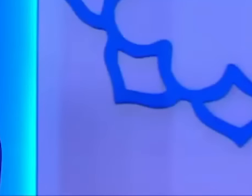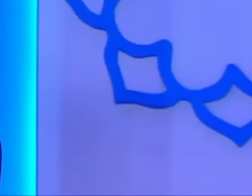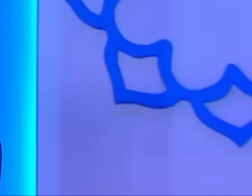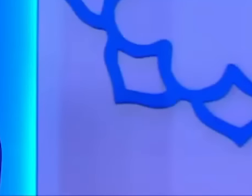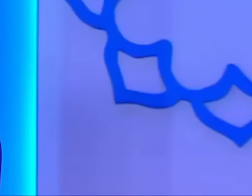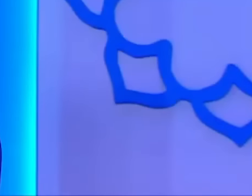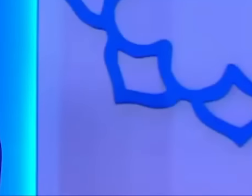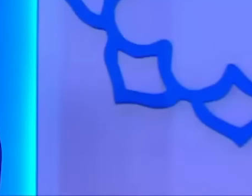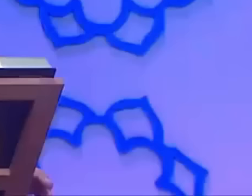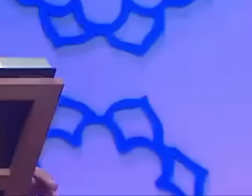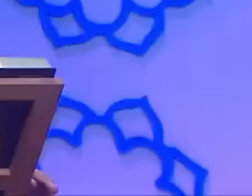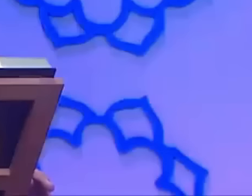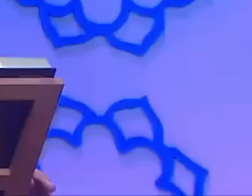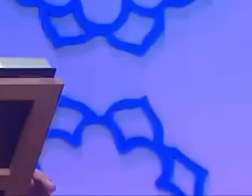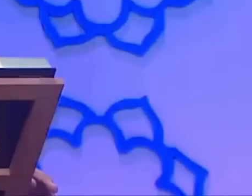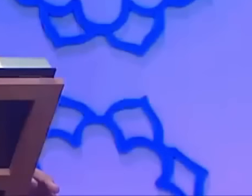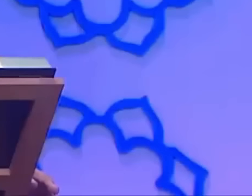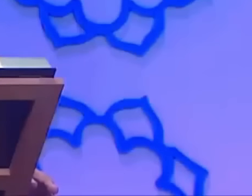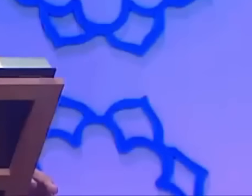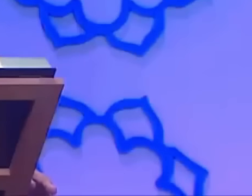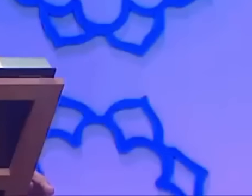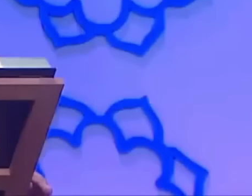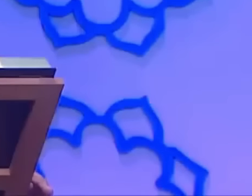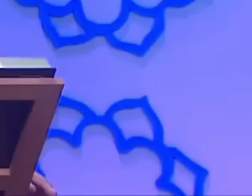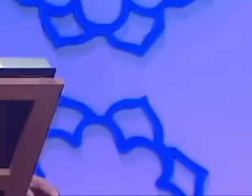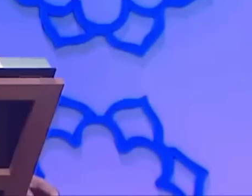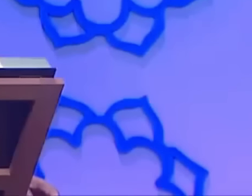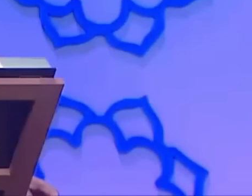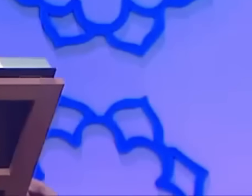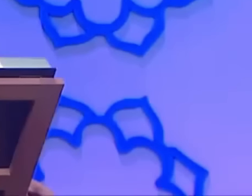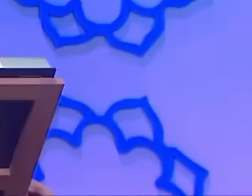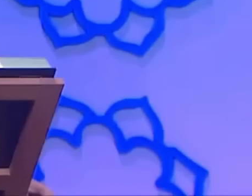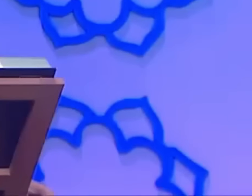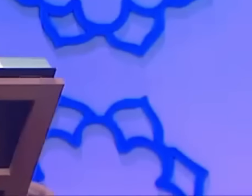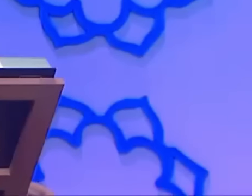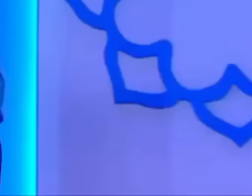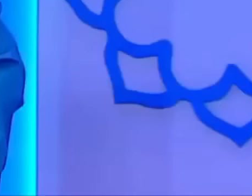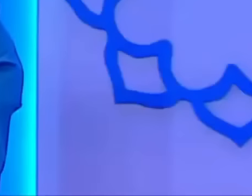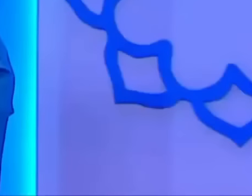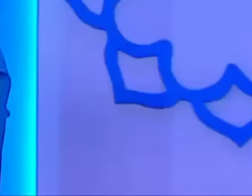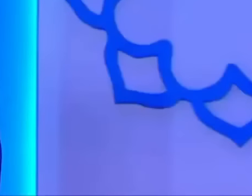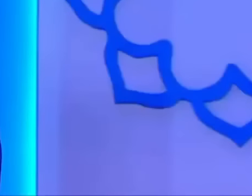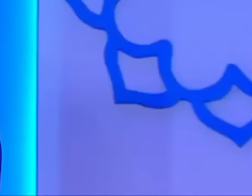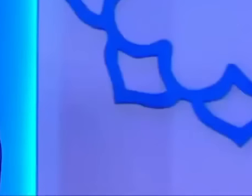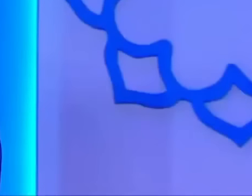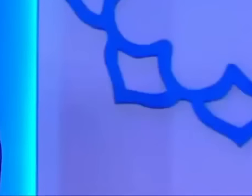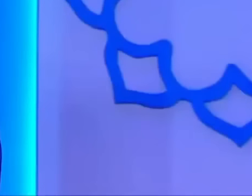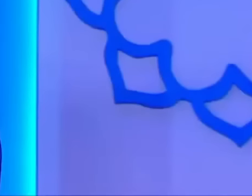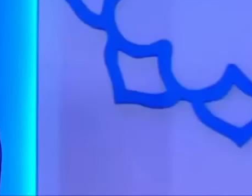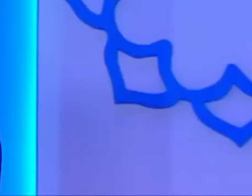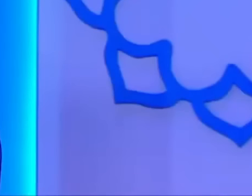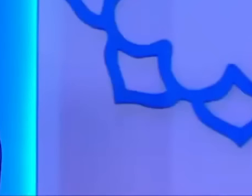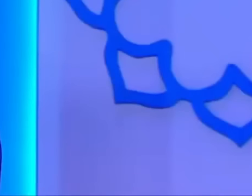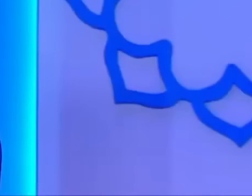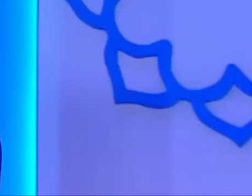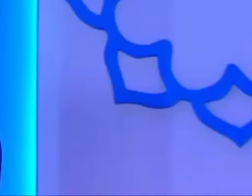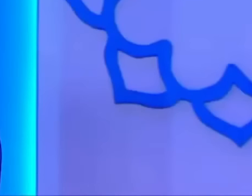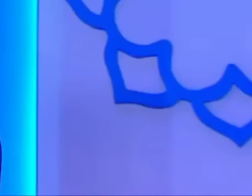tu apa? Orientalis ni macam orang barat ke macam mana? Betul. Orientalis ni adalah pengkaji daripada barat, ambil daripada